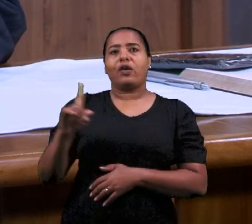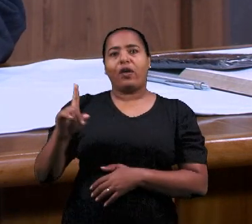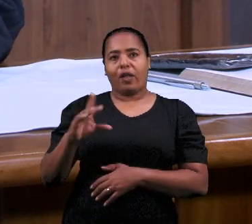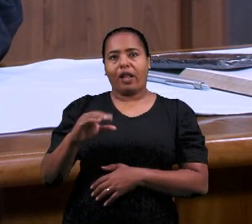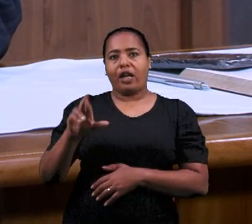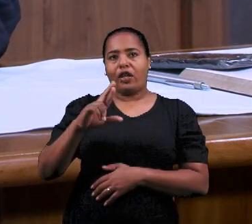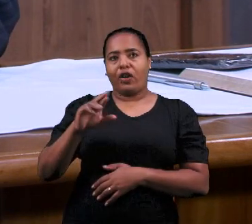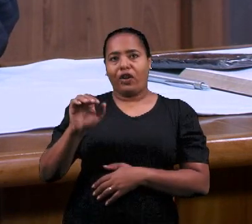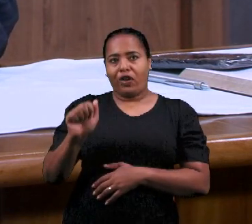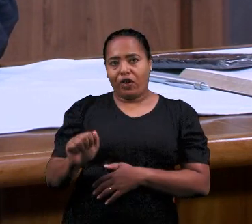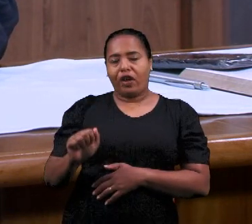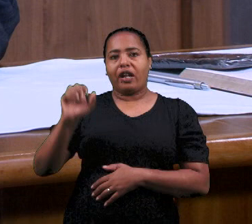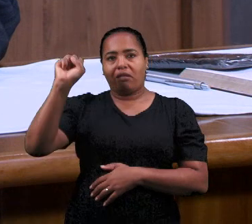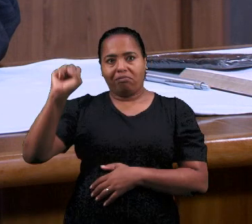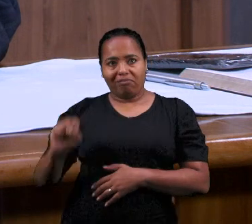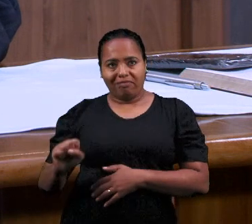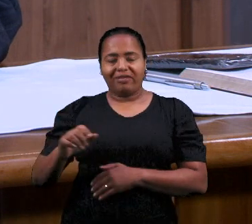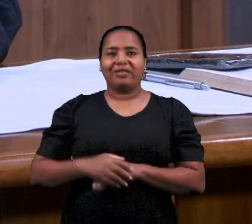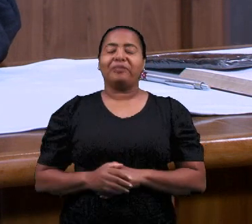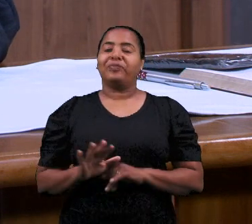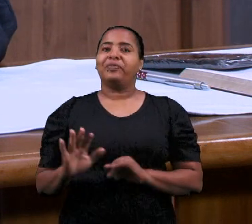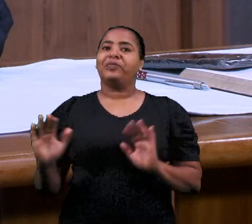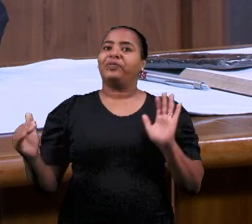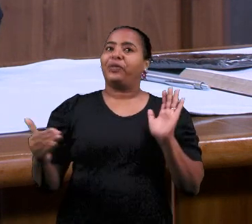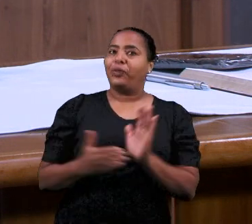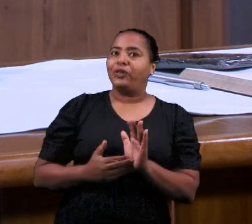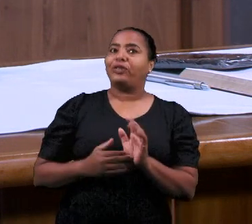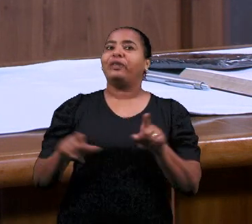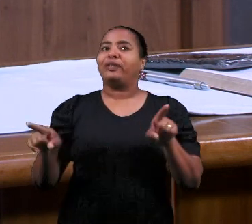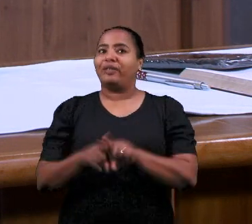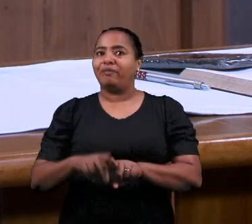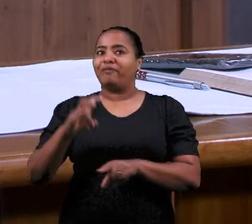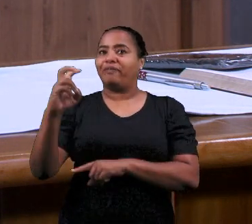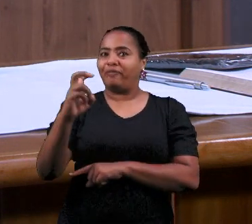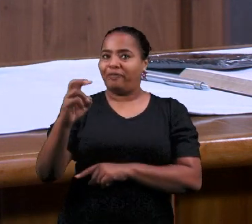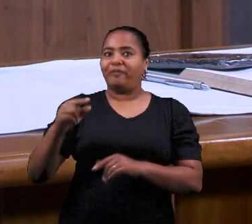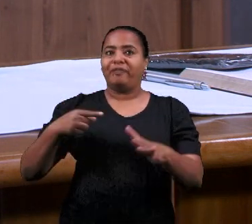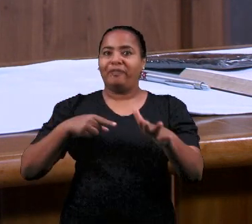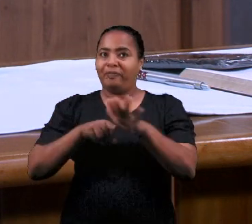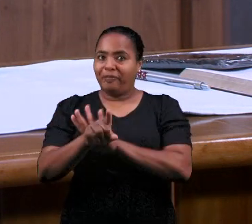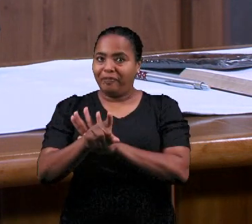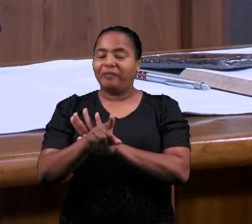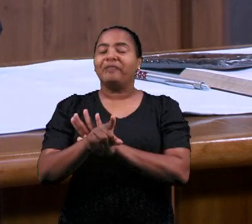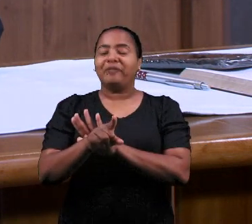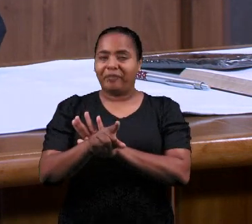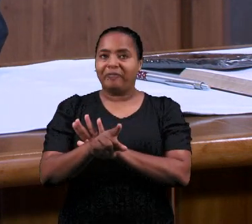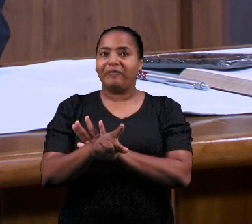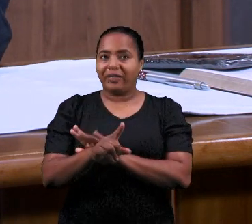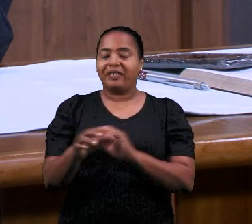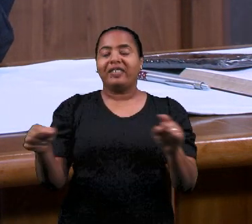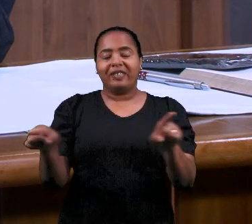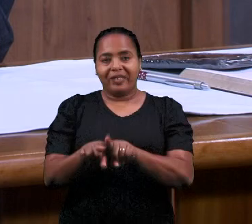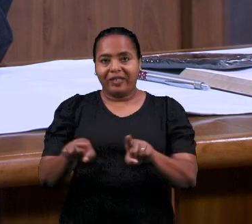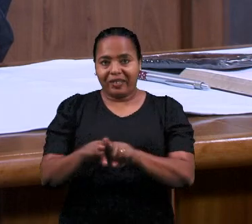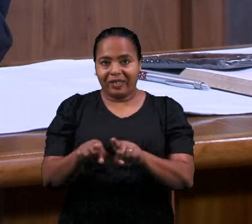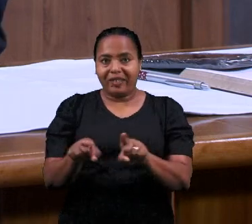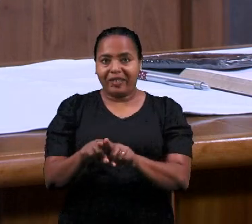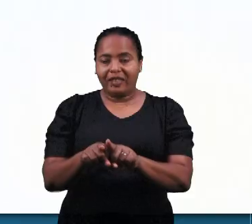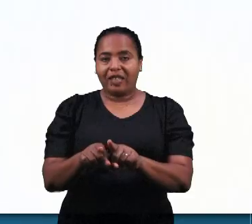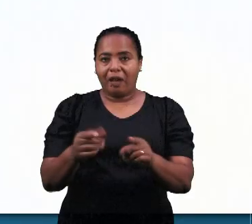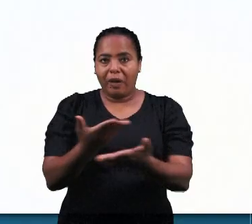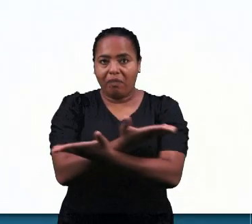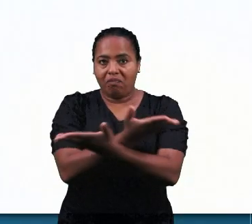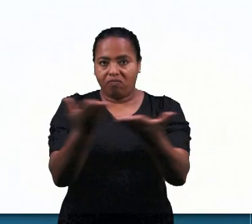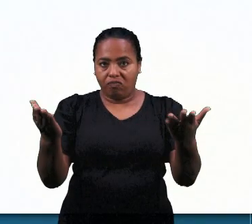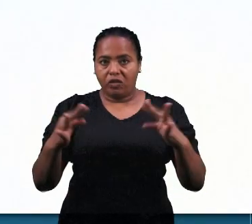notre 5e et dernière question. Et cette 5e et dernière question, aussi destinée à tous, adressée à tous, elle dit,